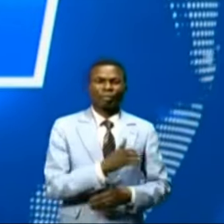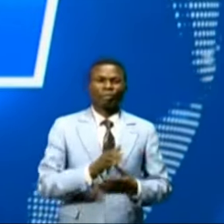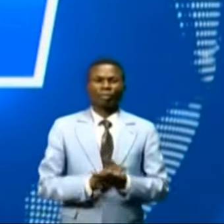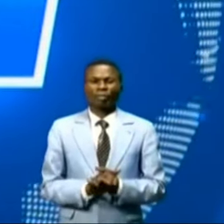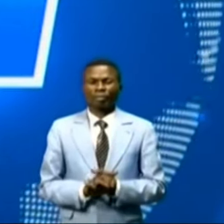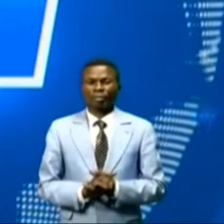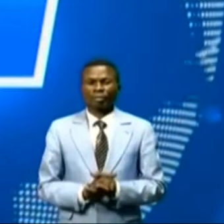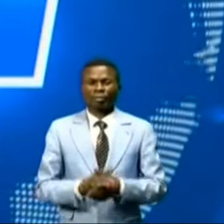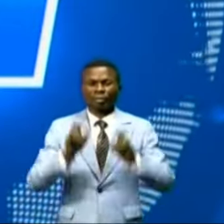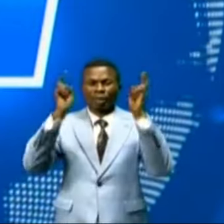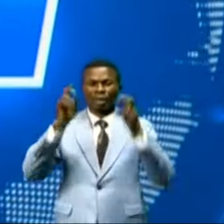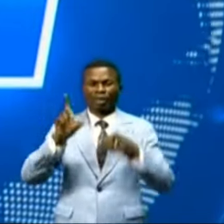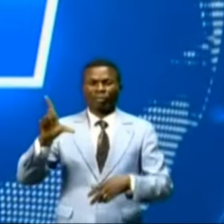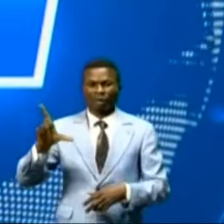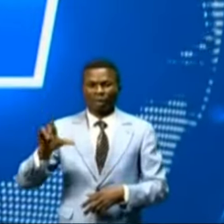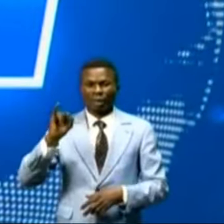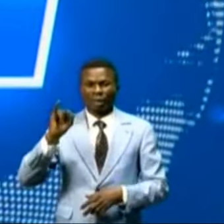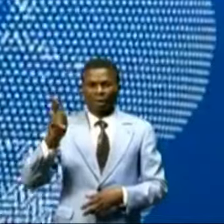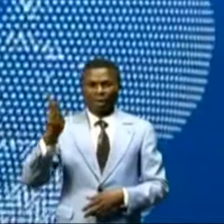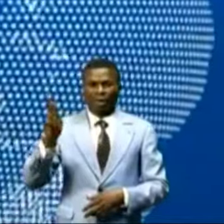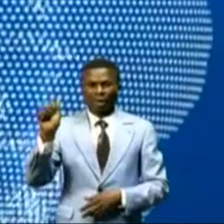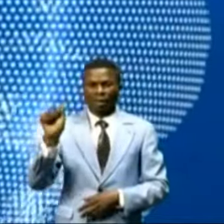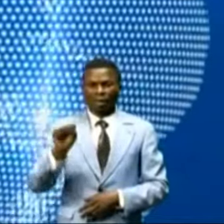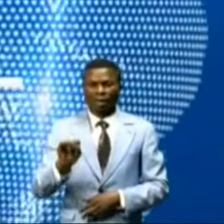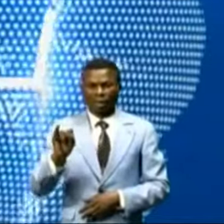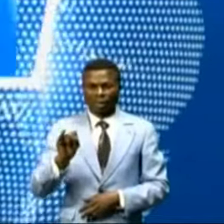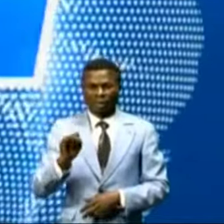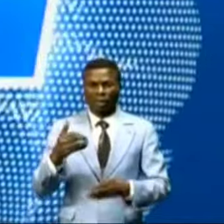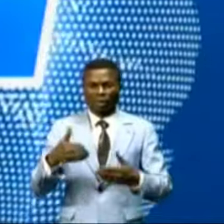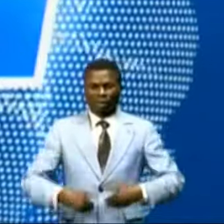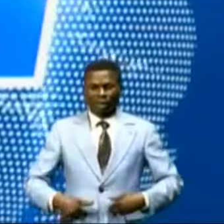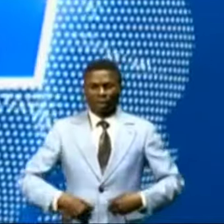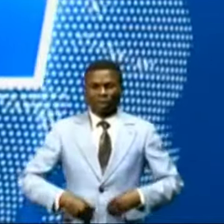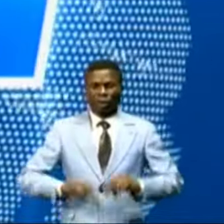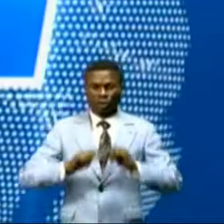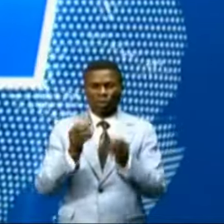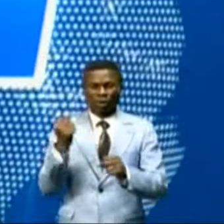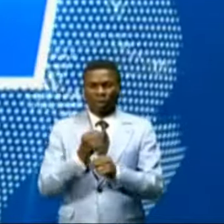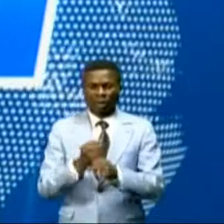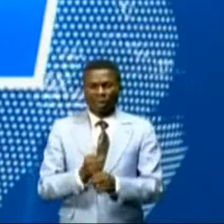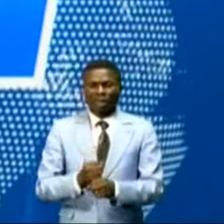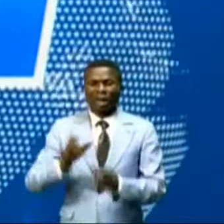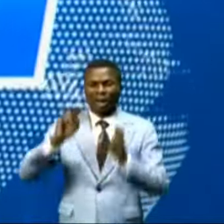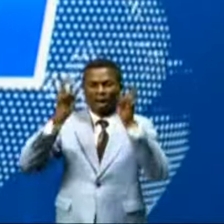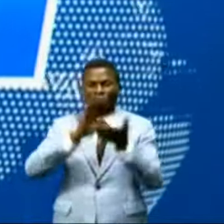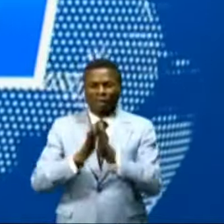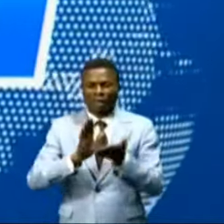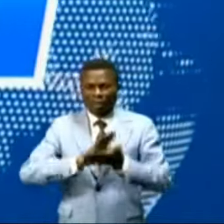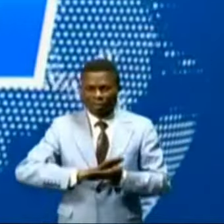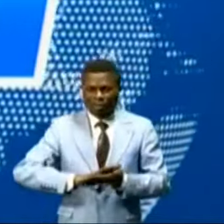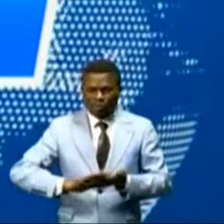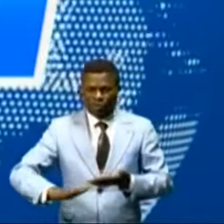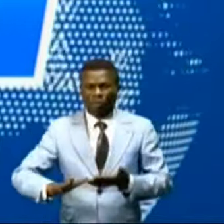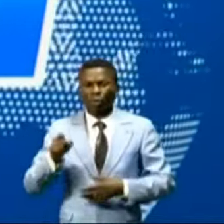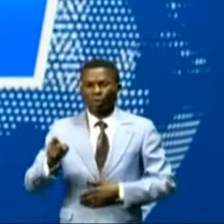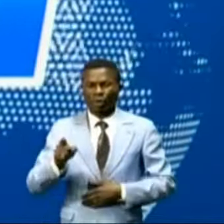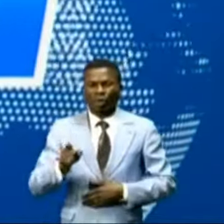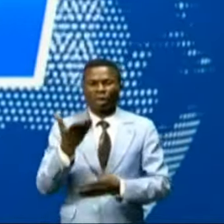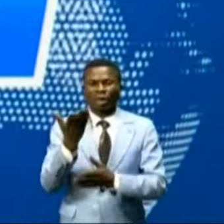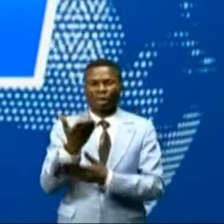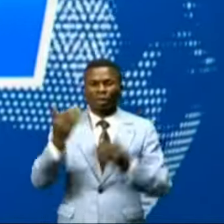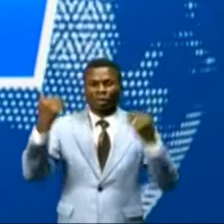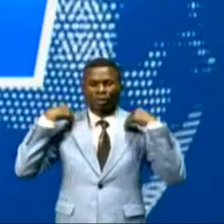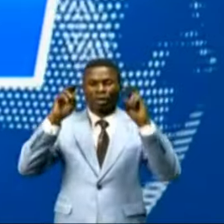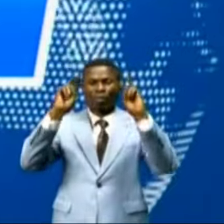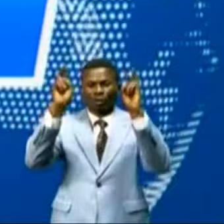Et dans la ville de Likassi, les jeunes scouts s'investissent dans les travaux de l'assainissement de la ville. Ces derniers ont répondu à l'appel du maire de la